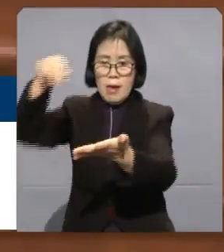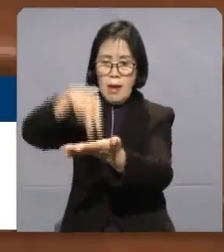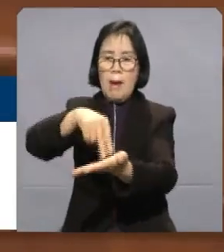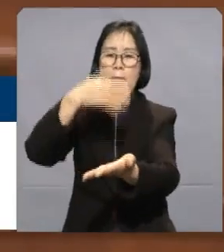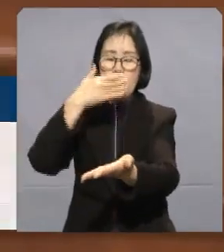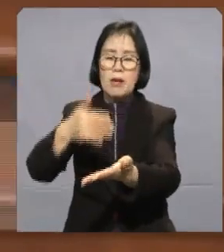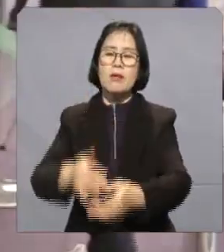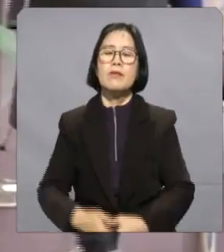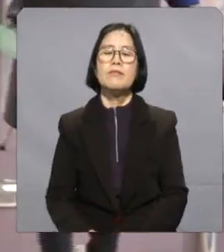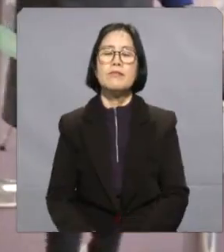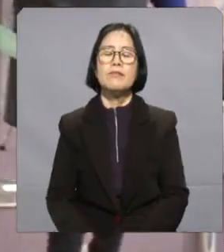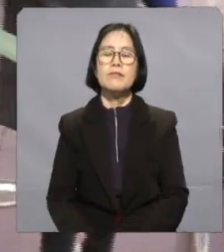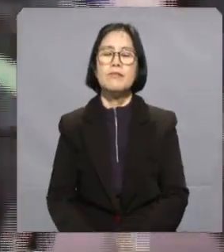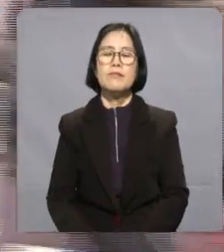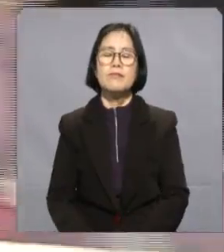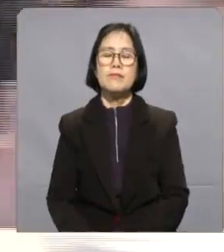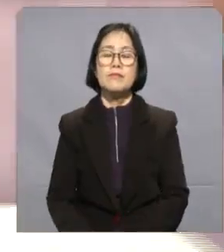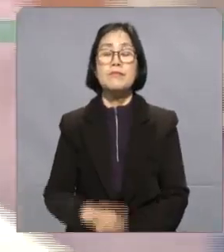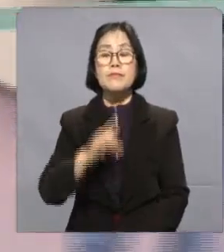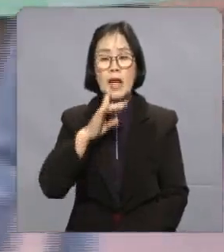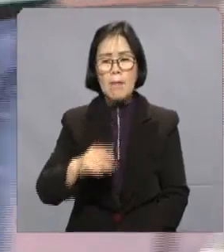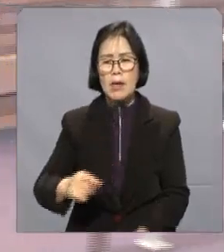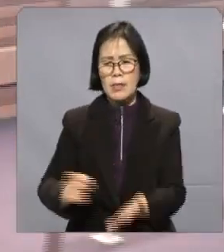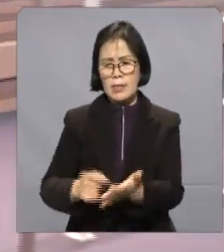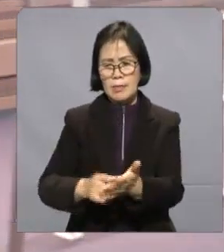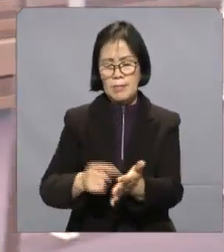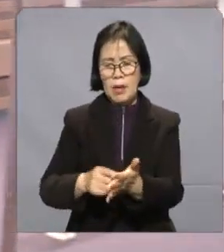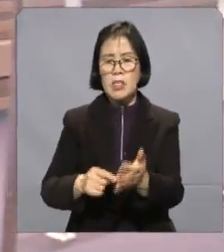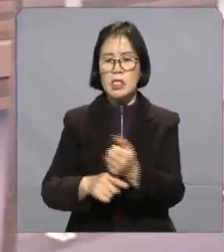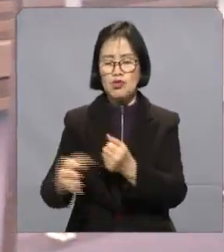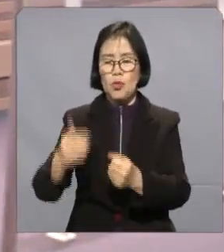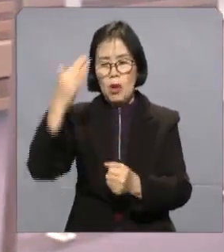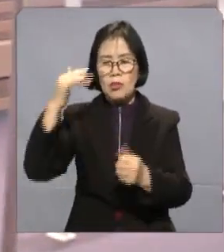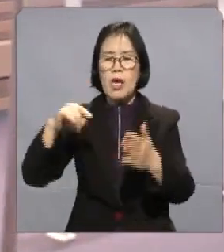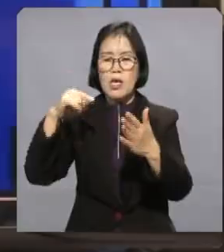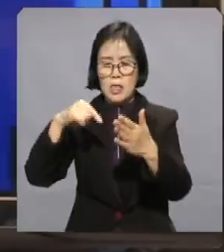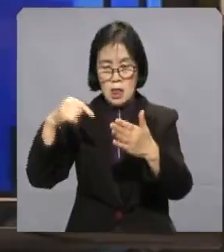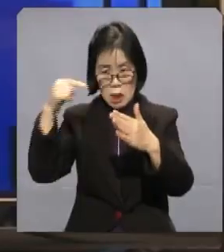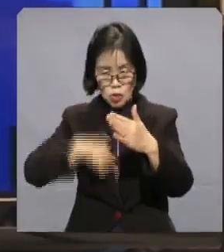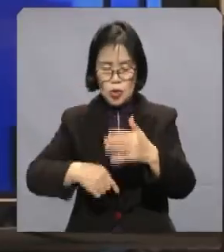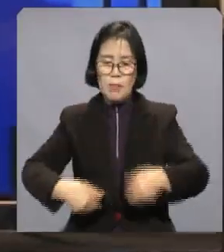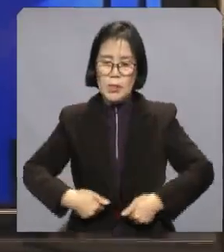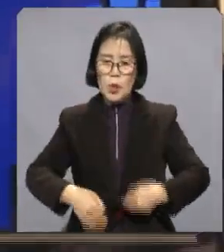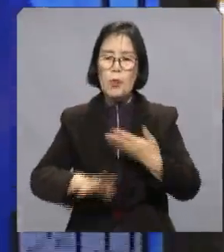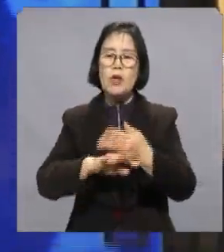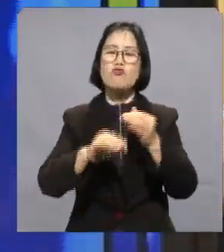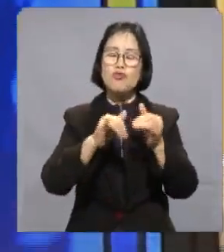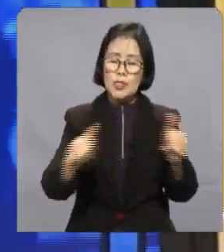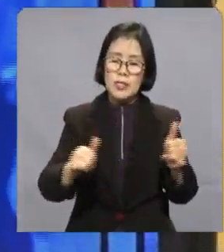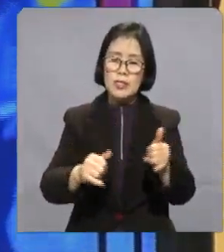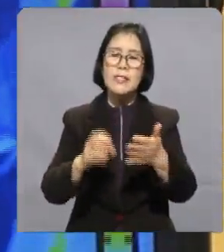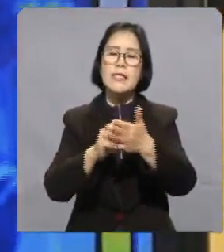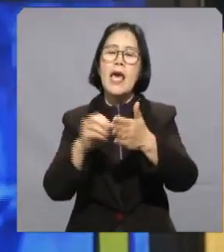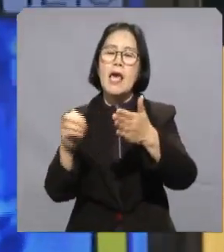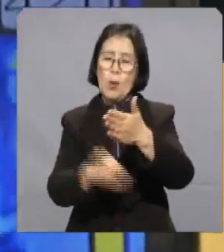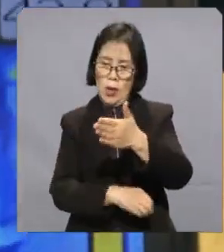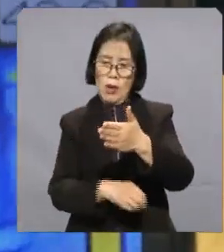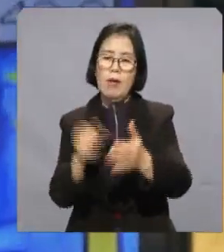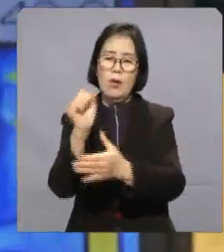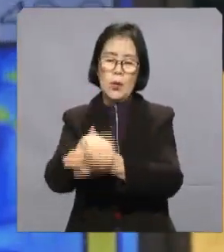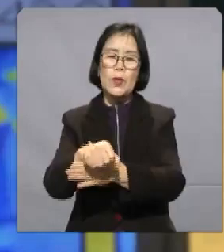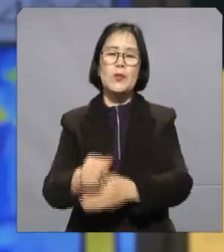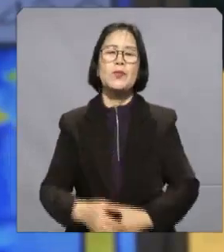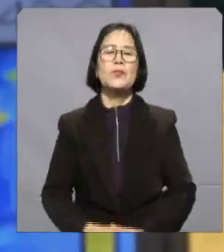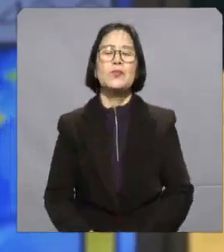탑승이 가능합니다. 다만 긴급한 사유로 국내 입국이 필요한 외국인에 대해서는 예외적인 조치가